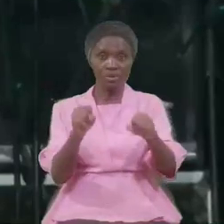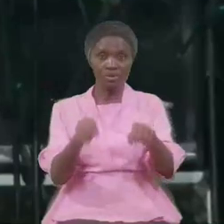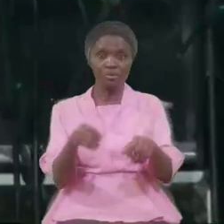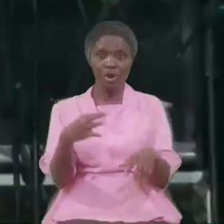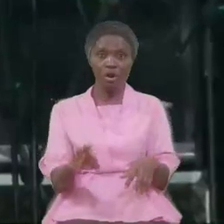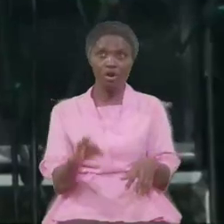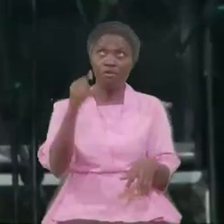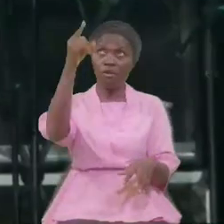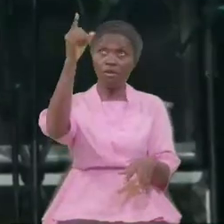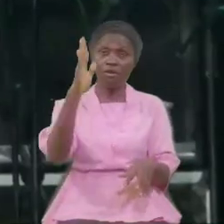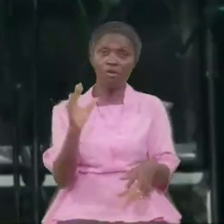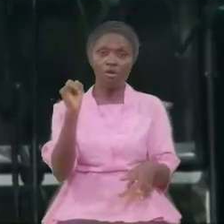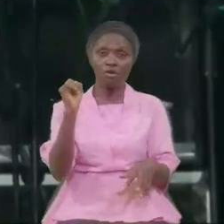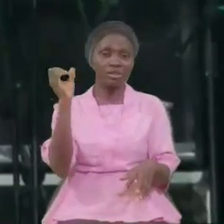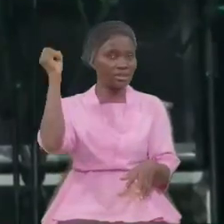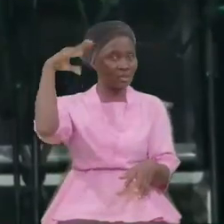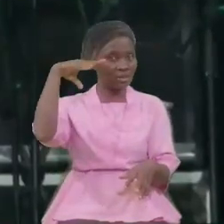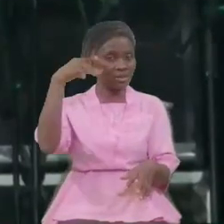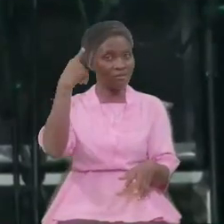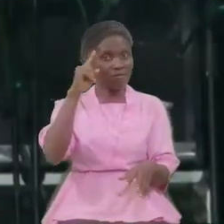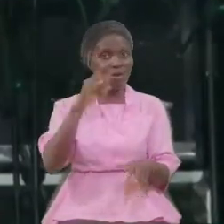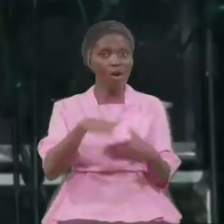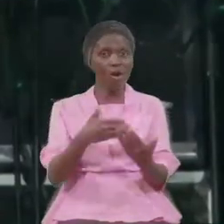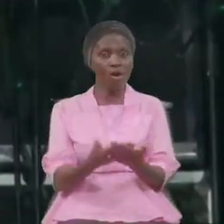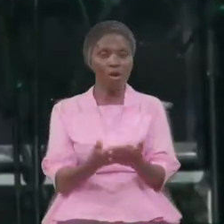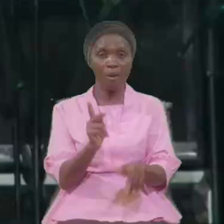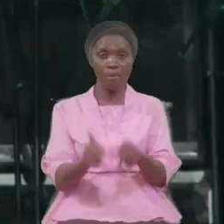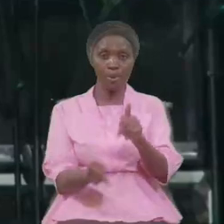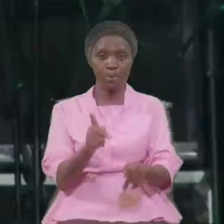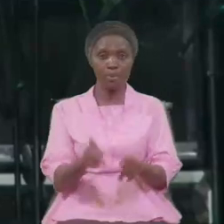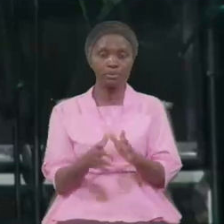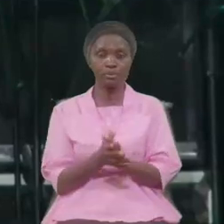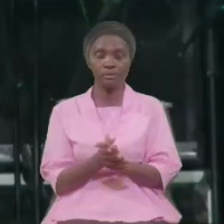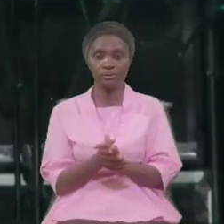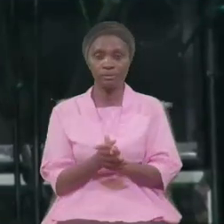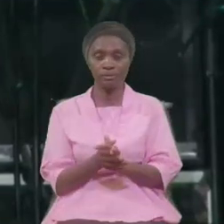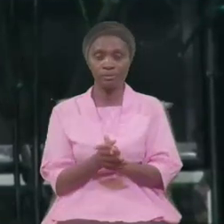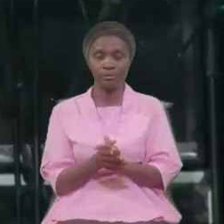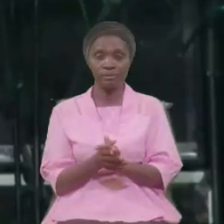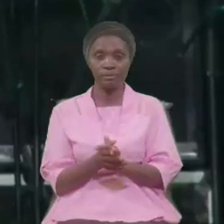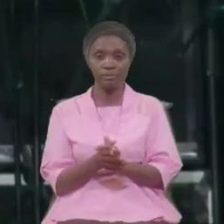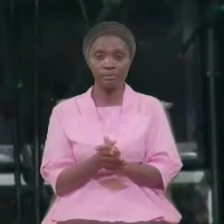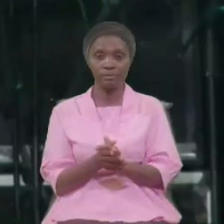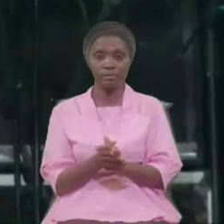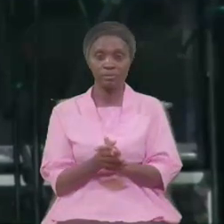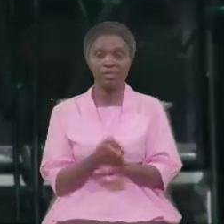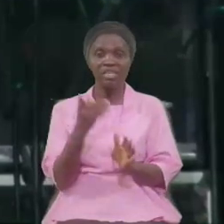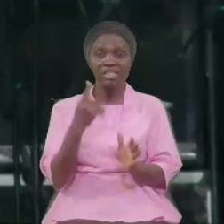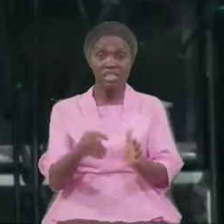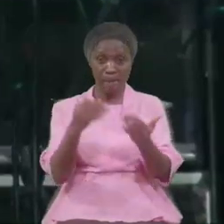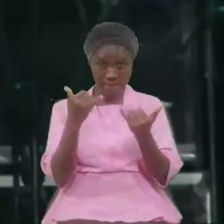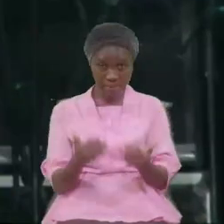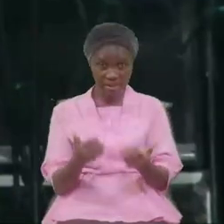Ce soir, je vous parle des possibilités présentes de la grâce de Dieu pour tout le monde.